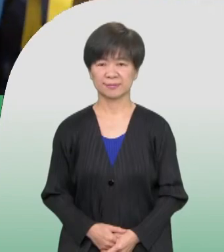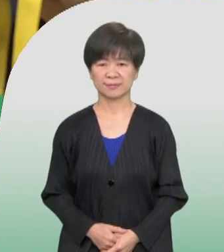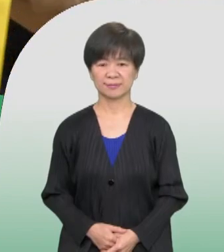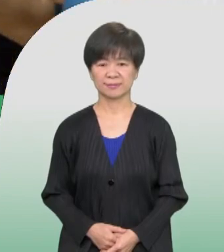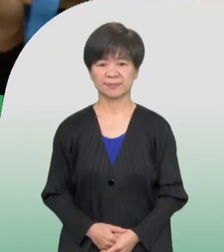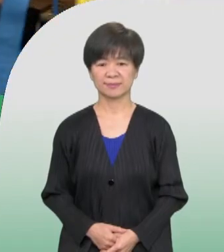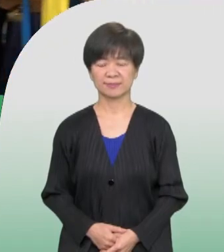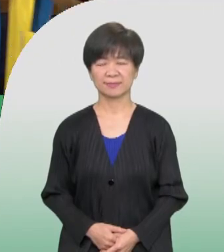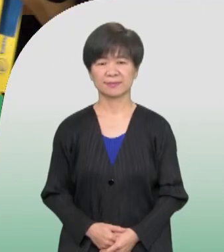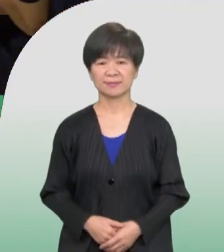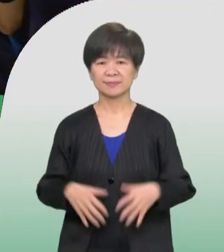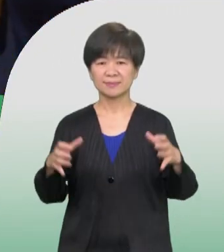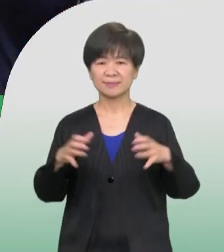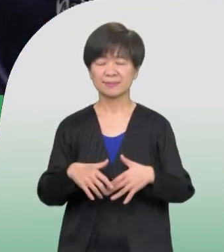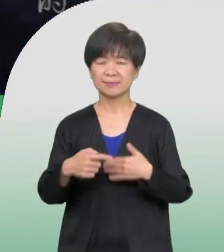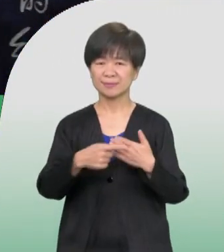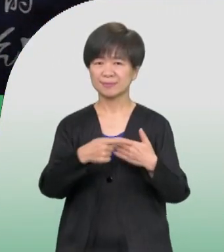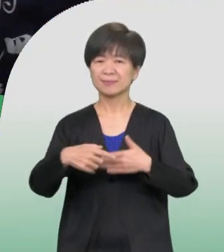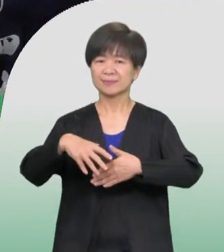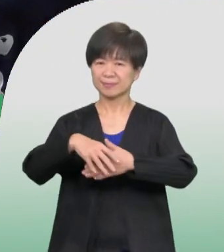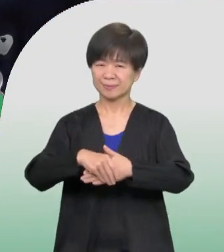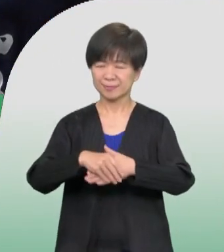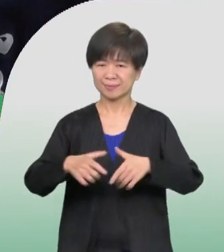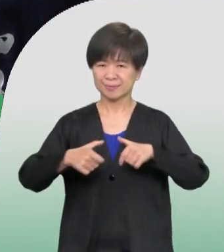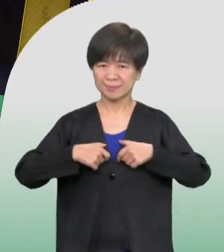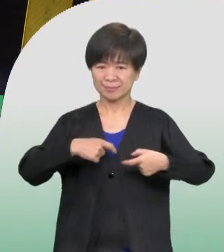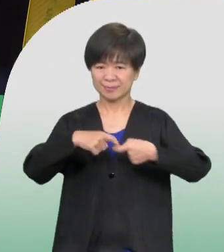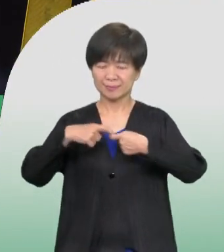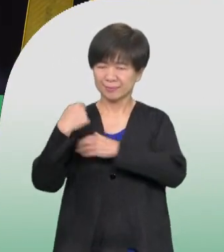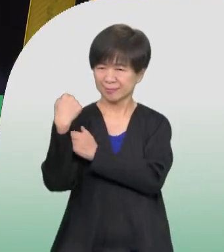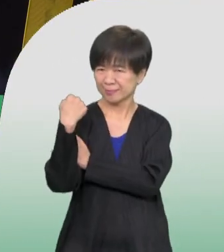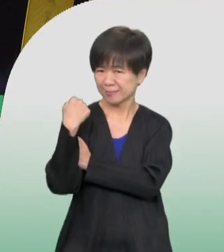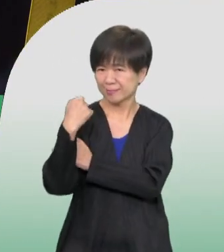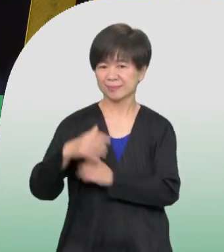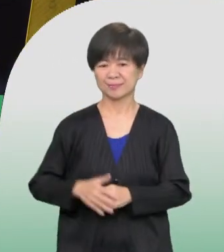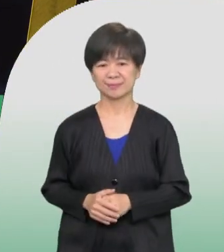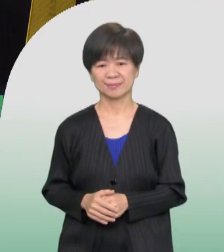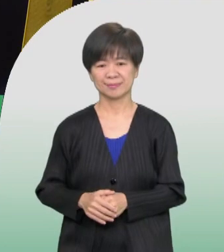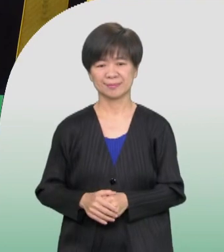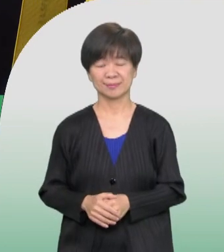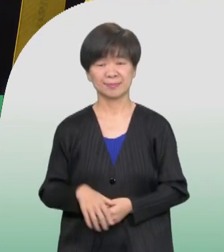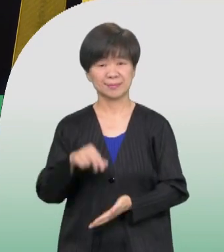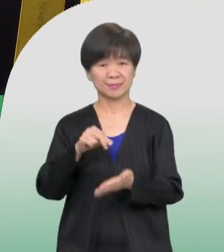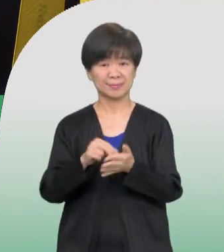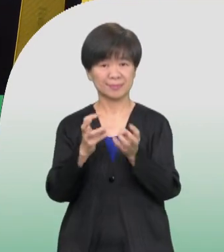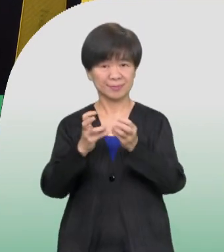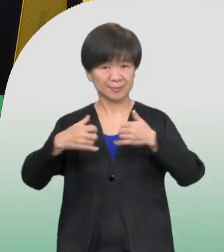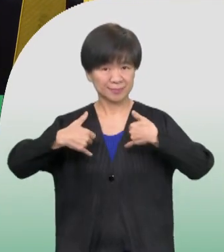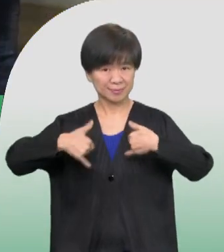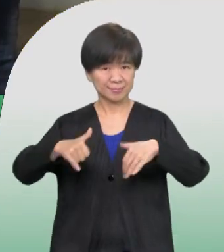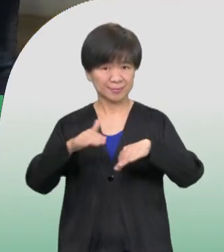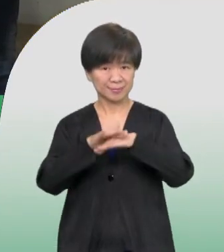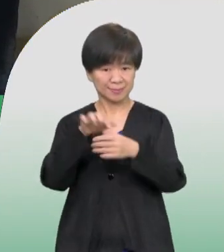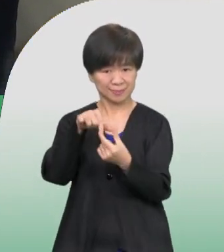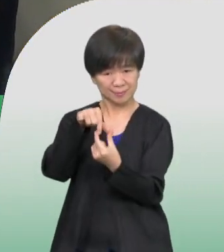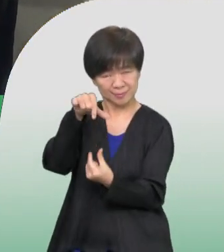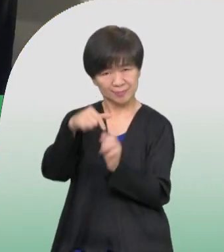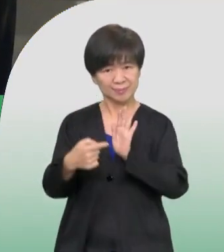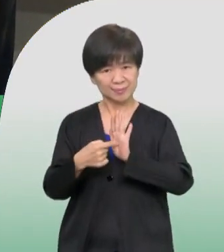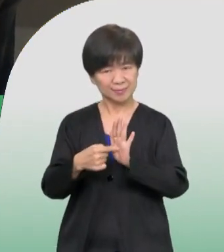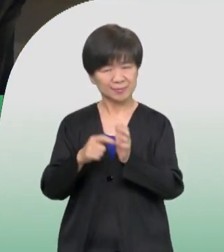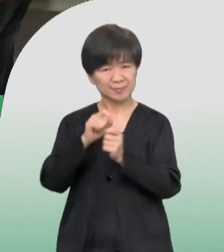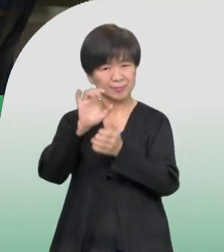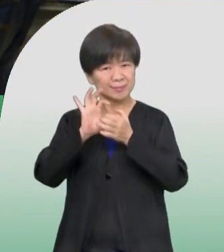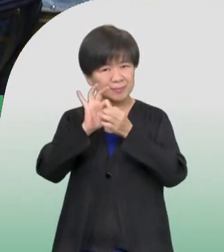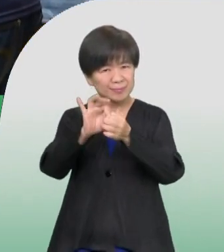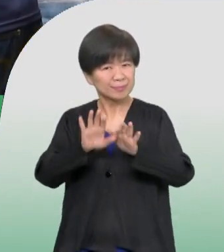们一起手连手，心连心，一起携手努力。 强行那年种植制度的布条，为展现普陀永续发展的